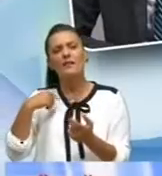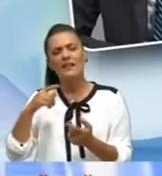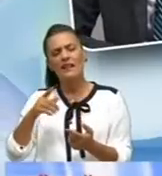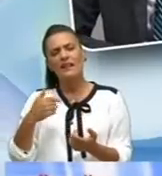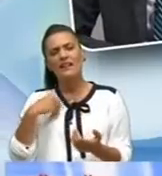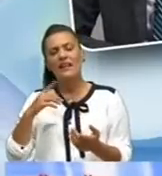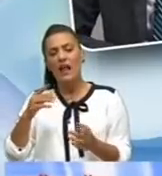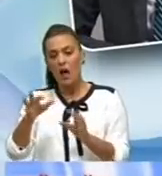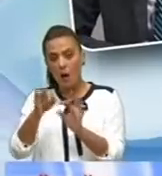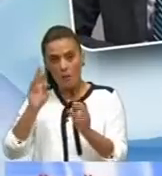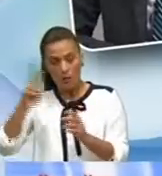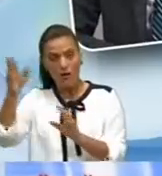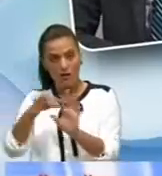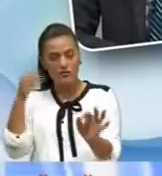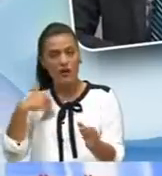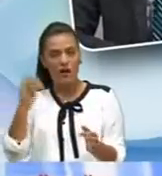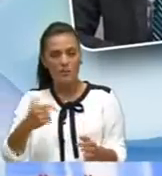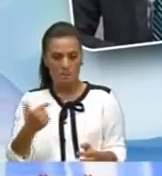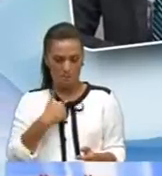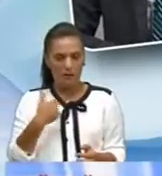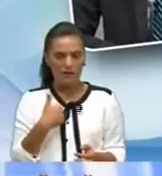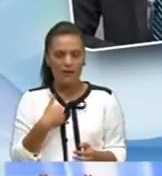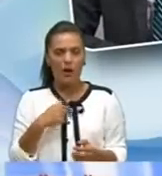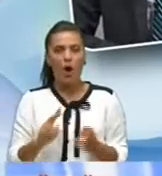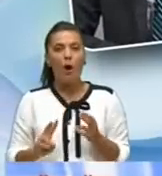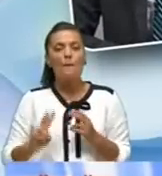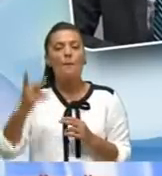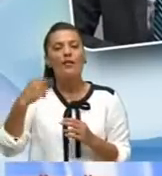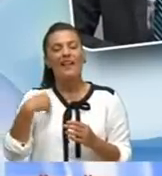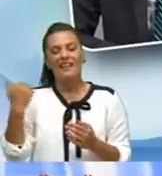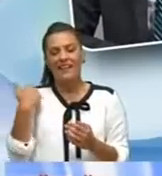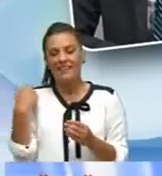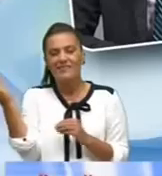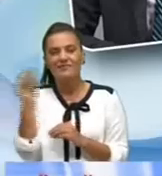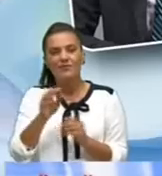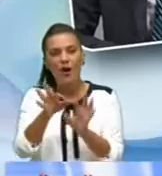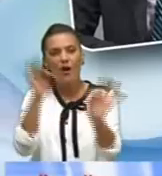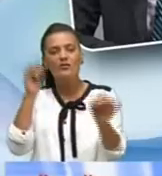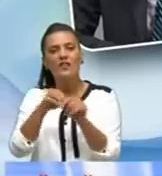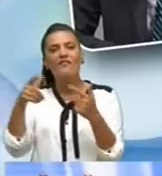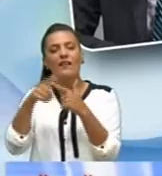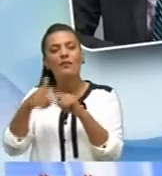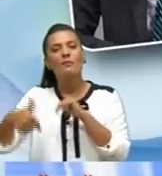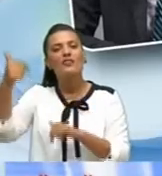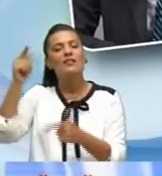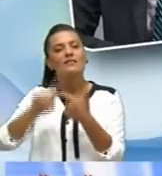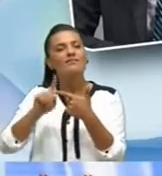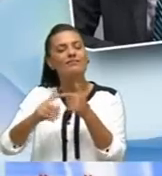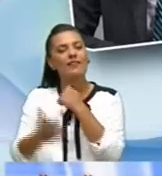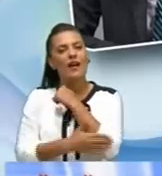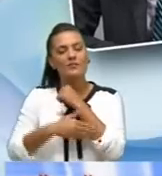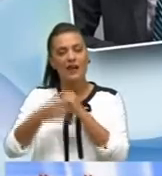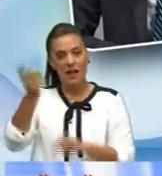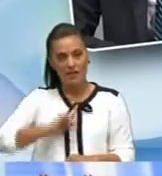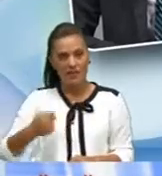zaten ama siz... Hatta beni de modern okçuluğun federasyon başkan yardımcısı adayı